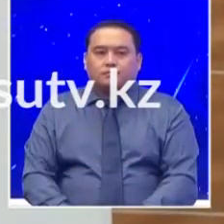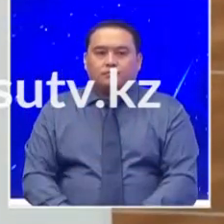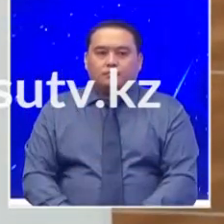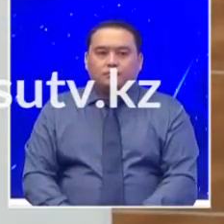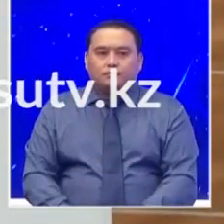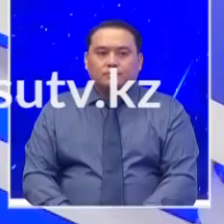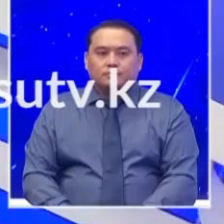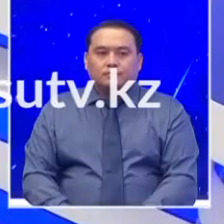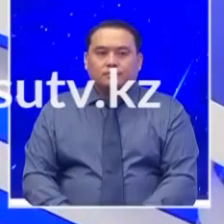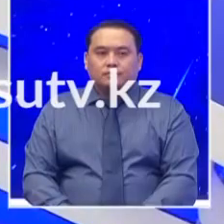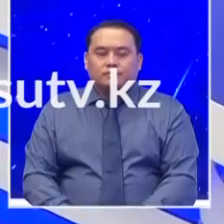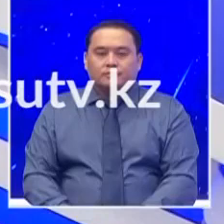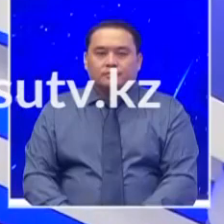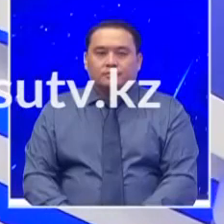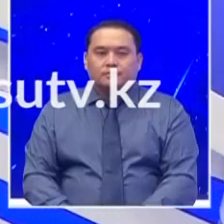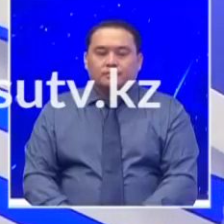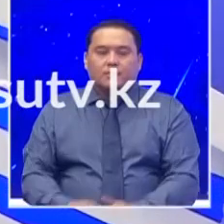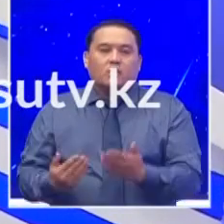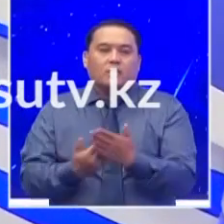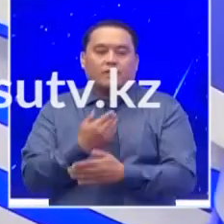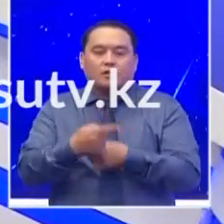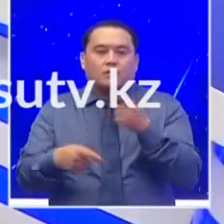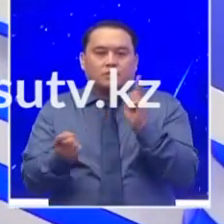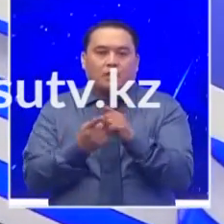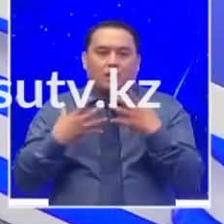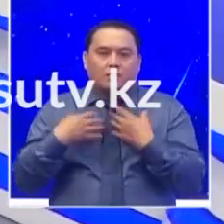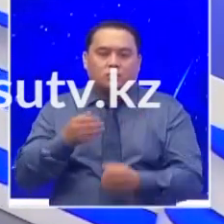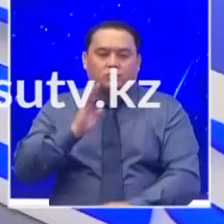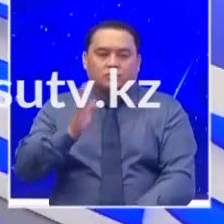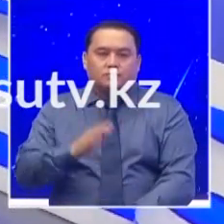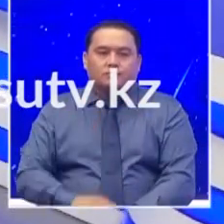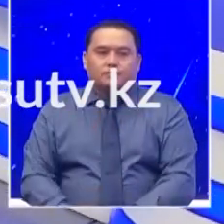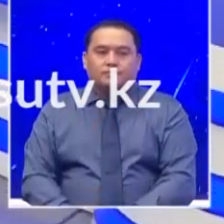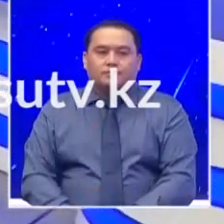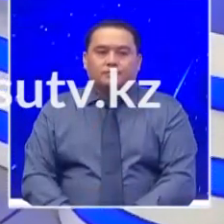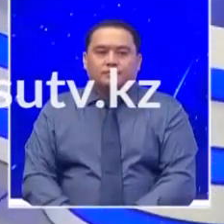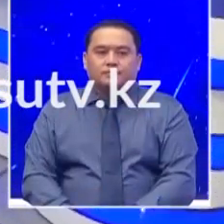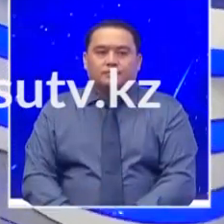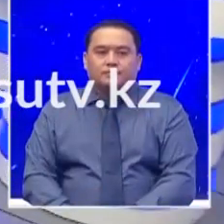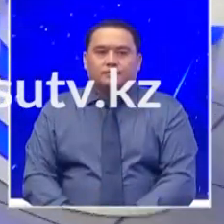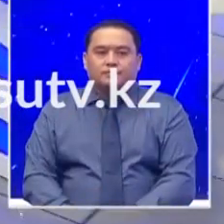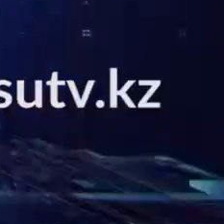результатов. Это были все новости на сегодня. Всего доброго, до свидания.